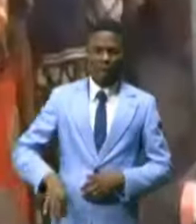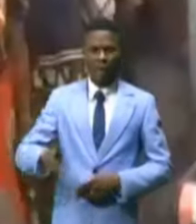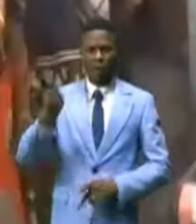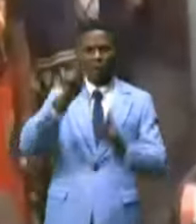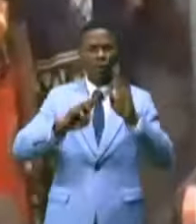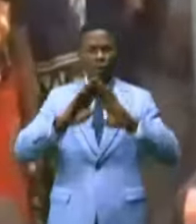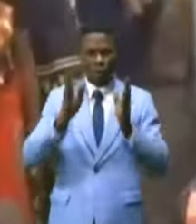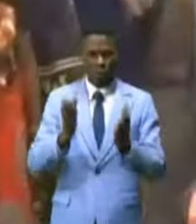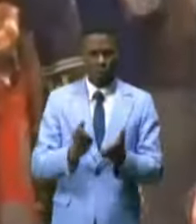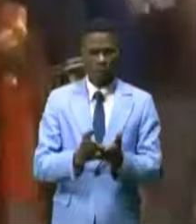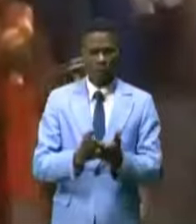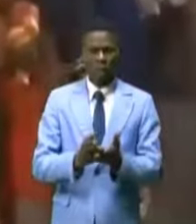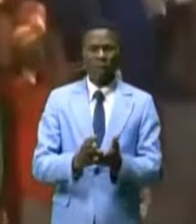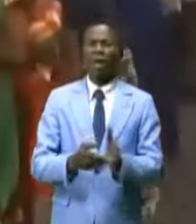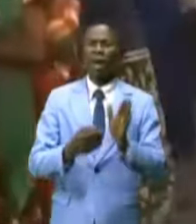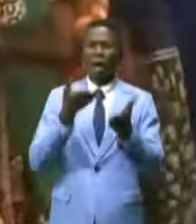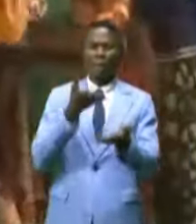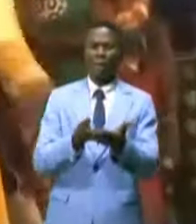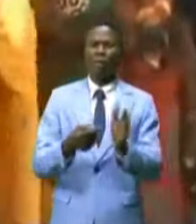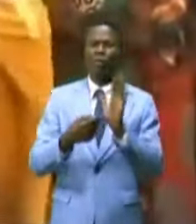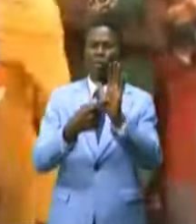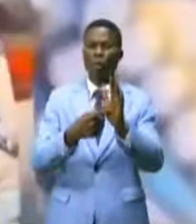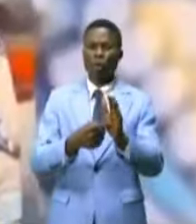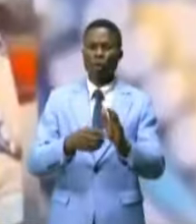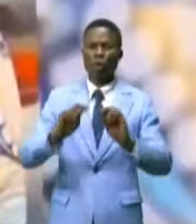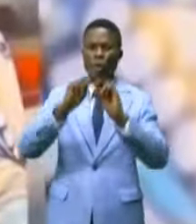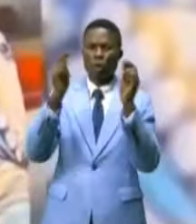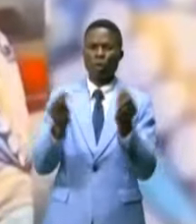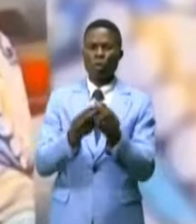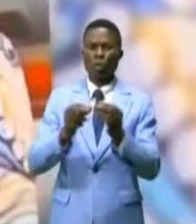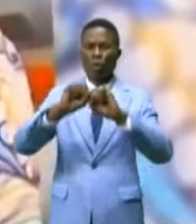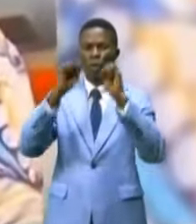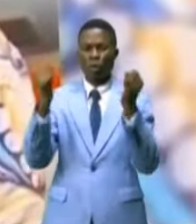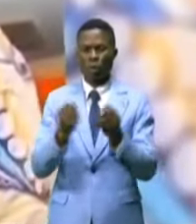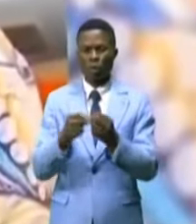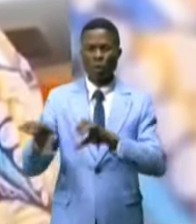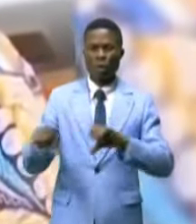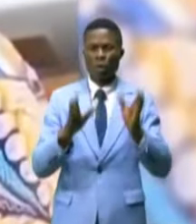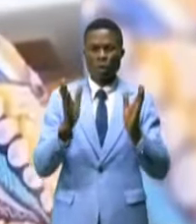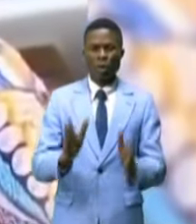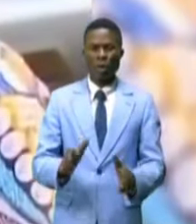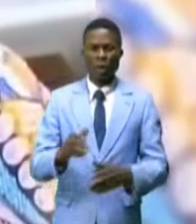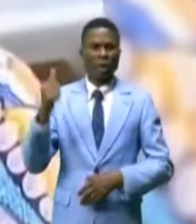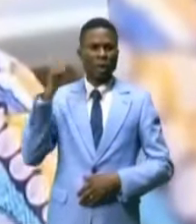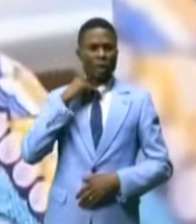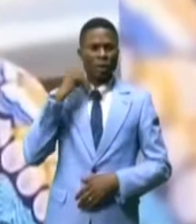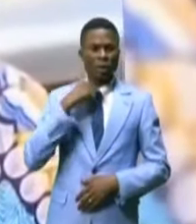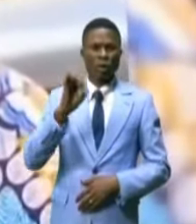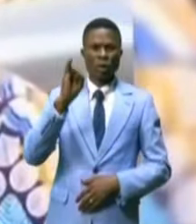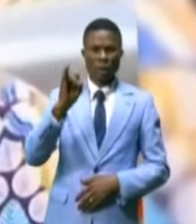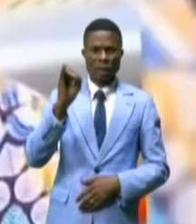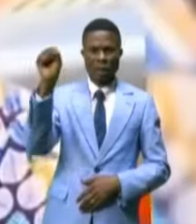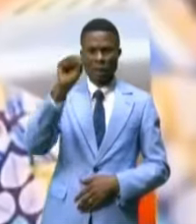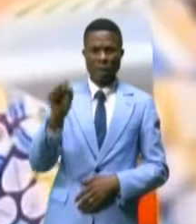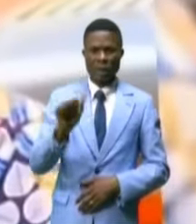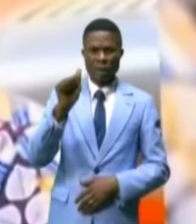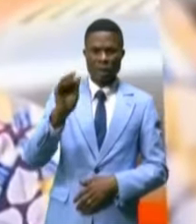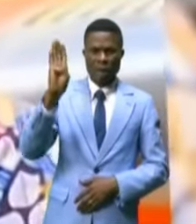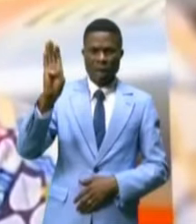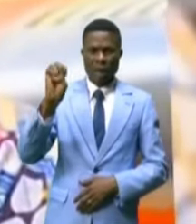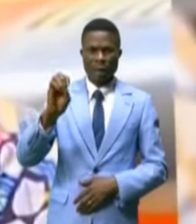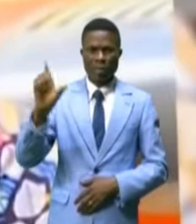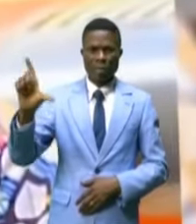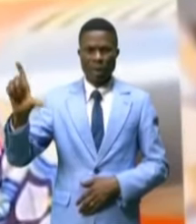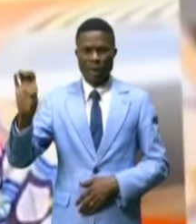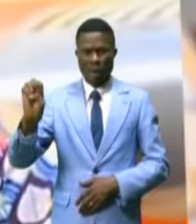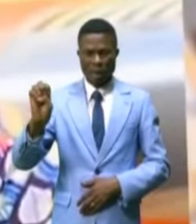œuvres en témoignent. Dynamique, sociale et altruiste, Dr Isabelle Yumba Kalinga Mushimbi, gouverneur